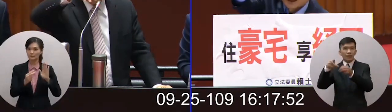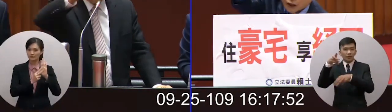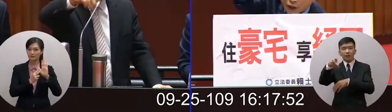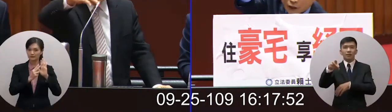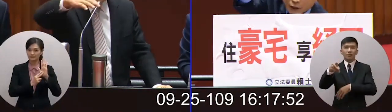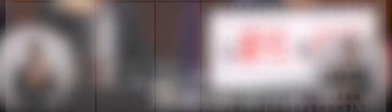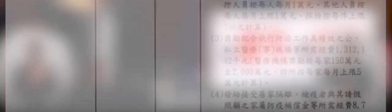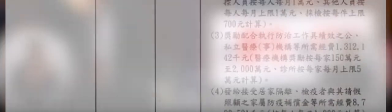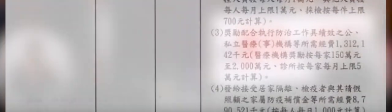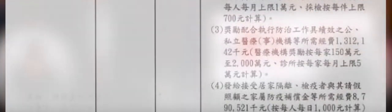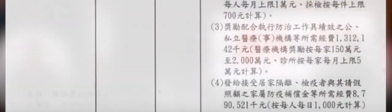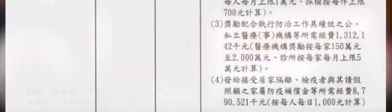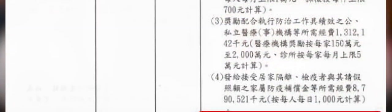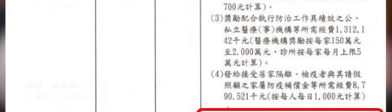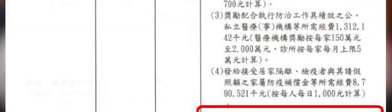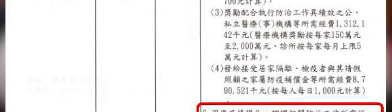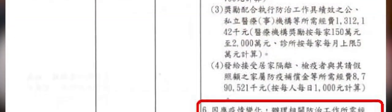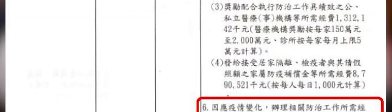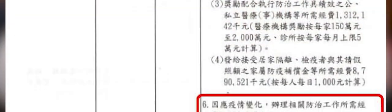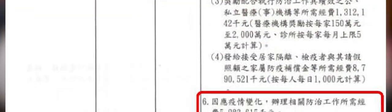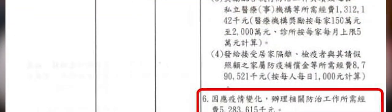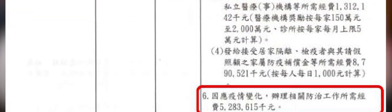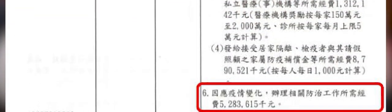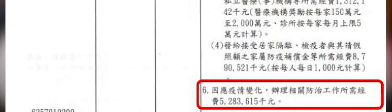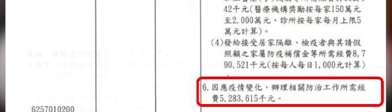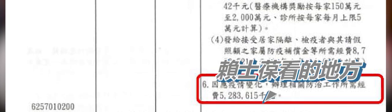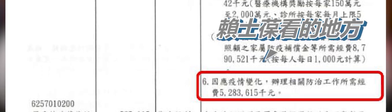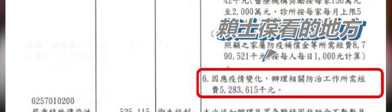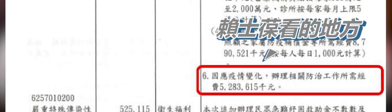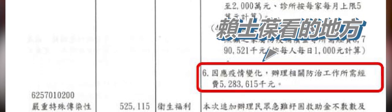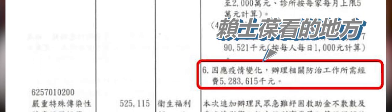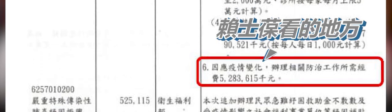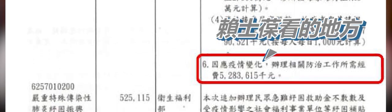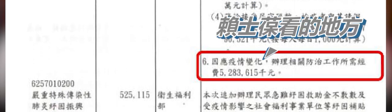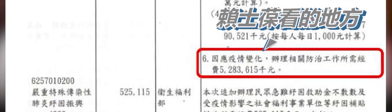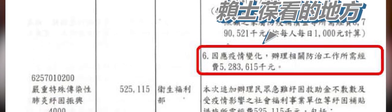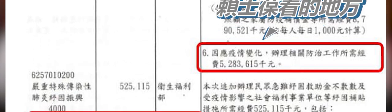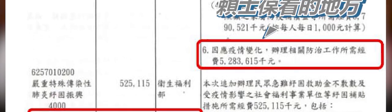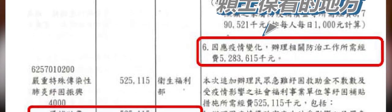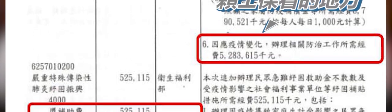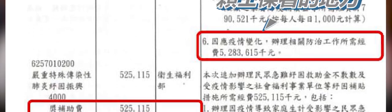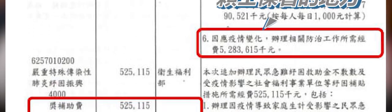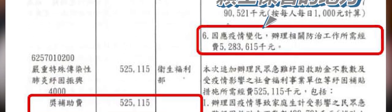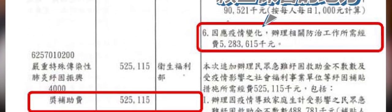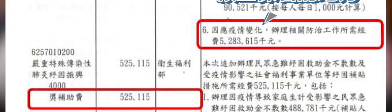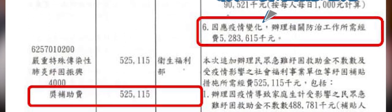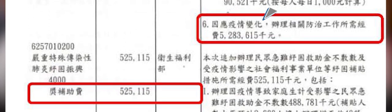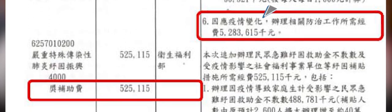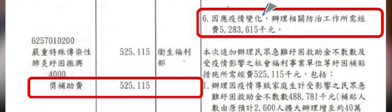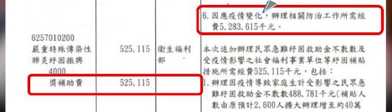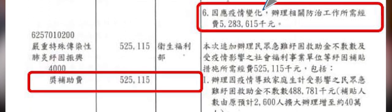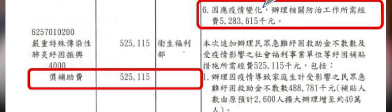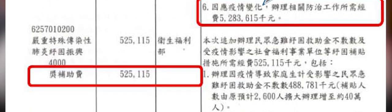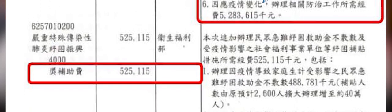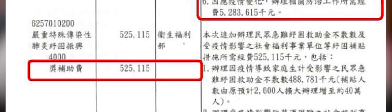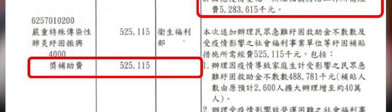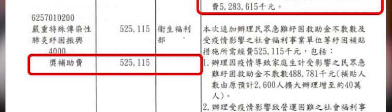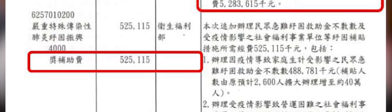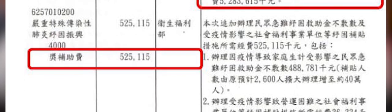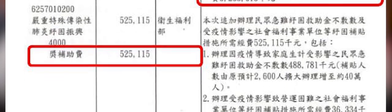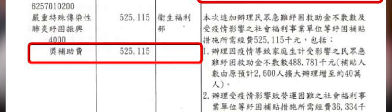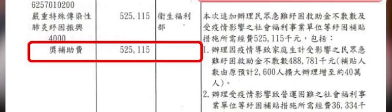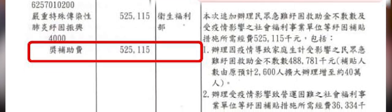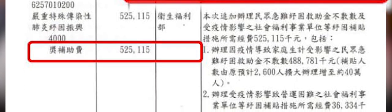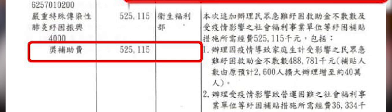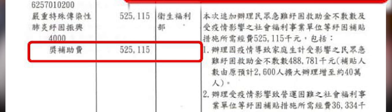是，你的说明是监管部门说的。 因应疫情变化，办理相关防治工作所需经